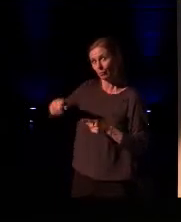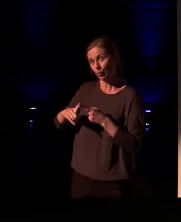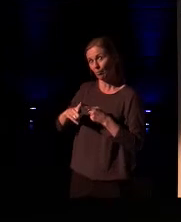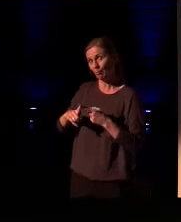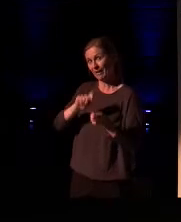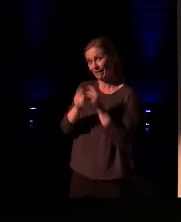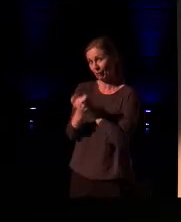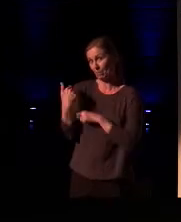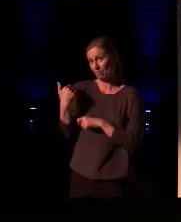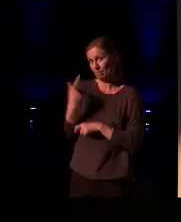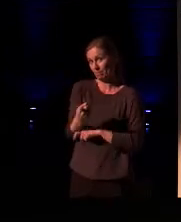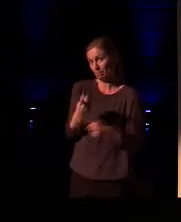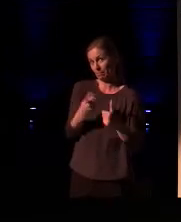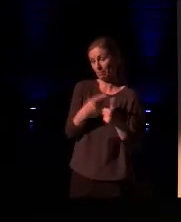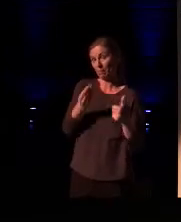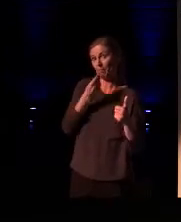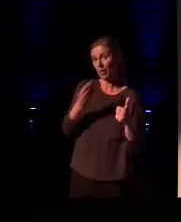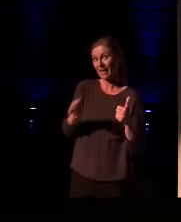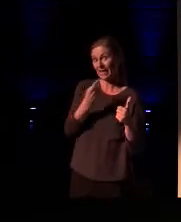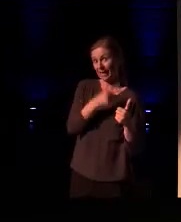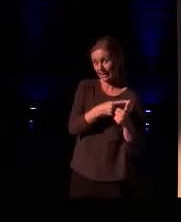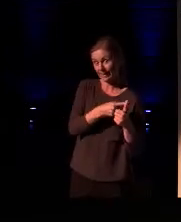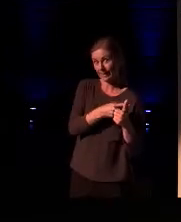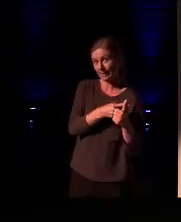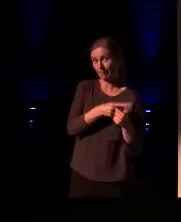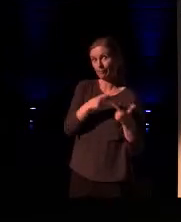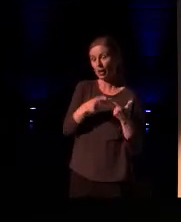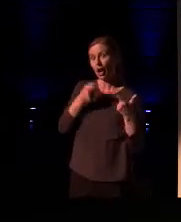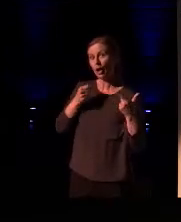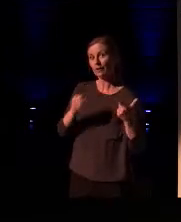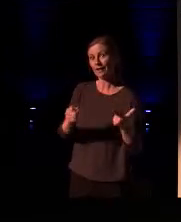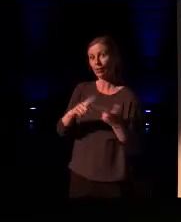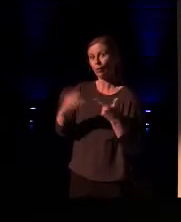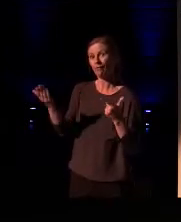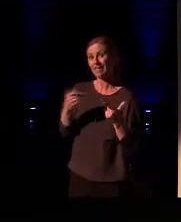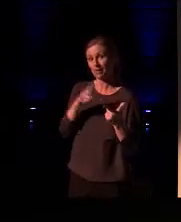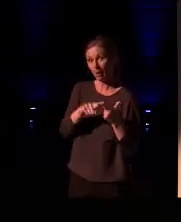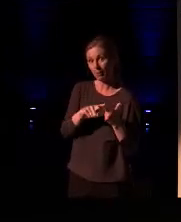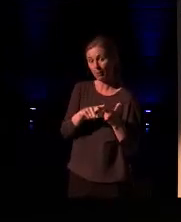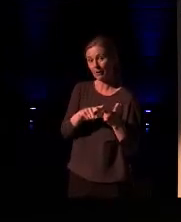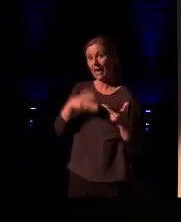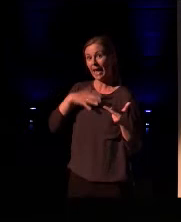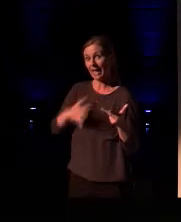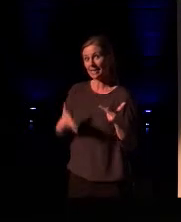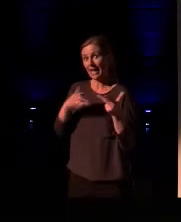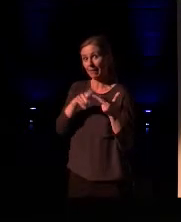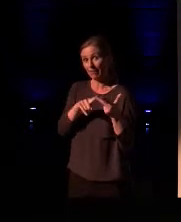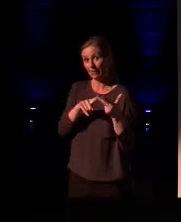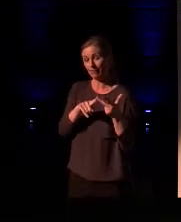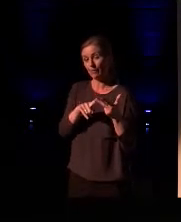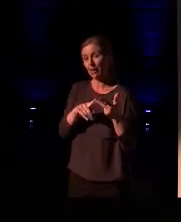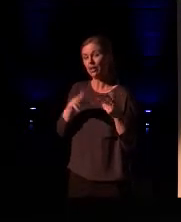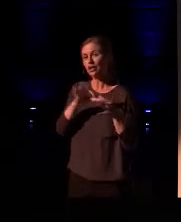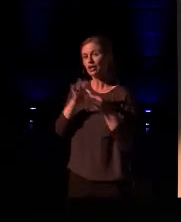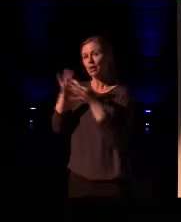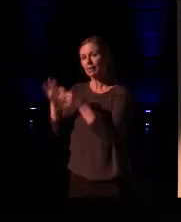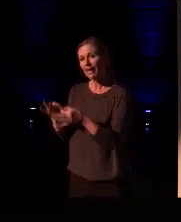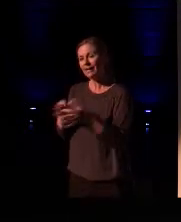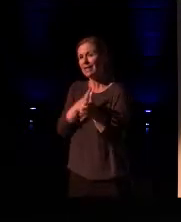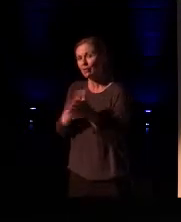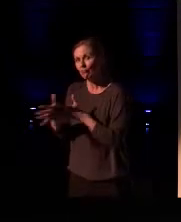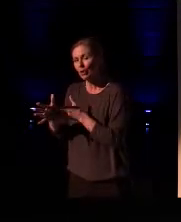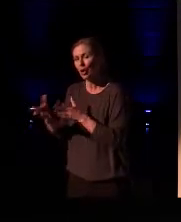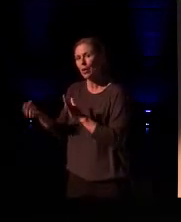seg om. Mat og ernæring, aktivitet og fellesskap, helsehjelp, sammenheng,